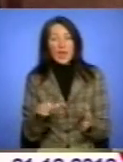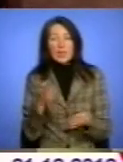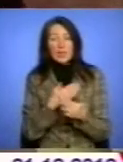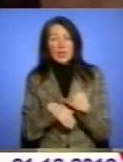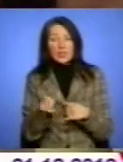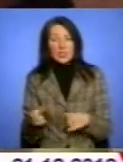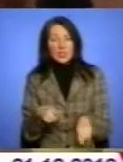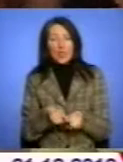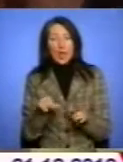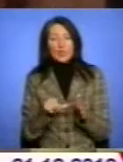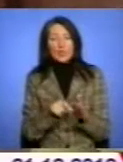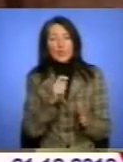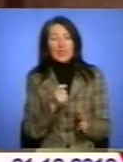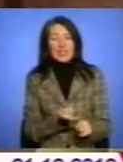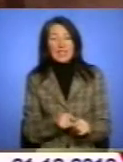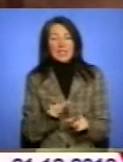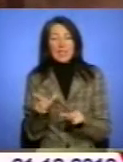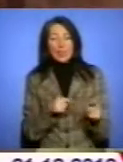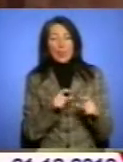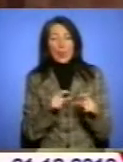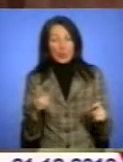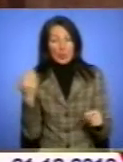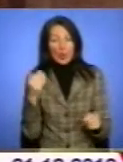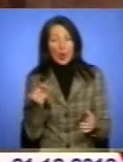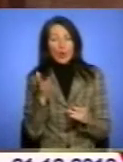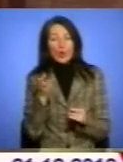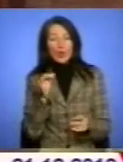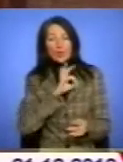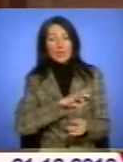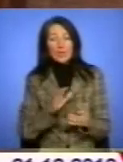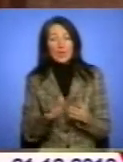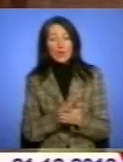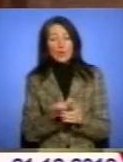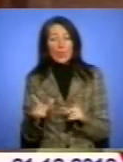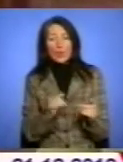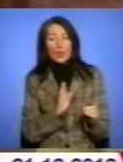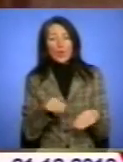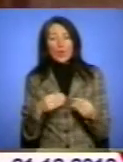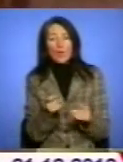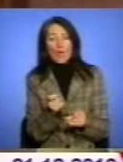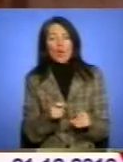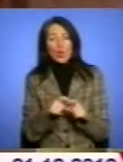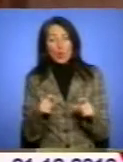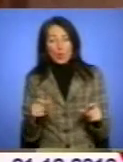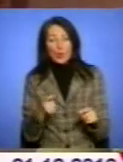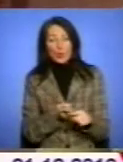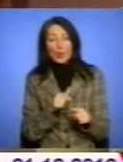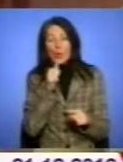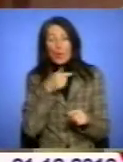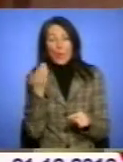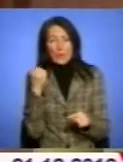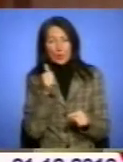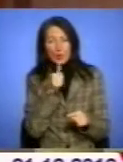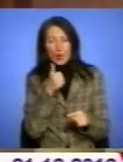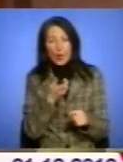користувалися безкоштовним проїздом, коли було надано в касу талон цього року і минулого року, або